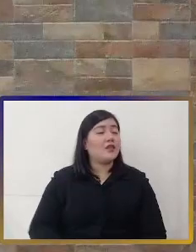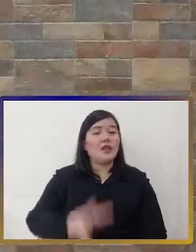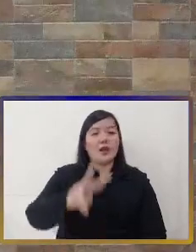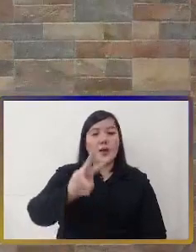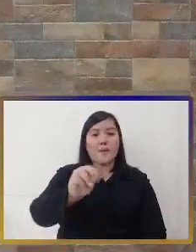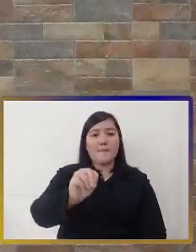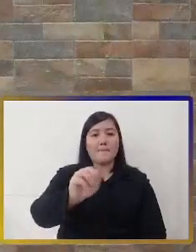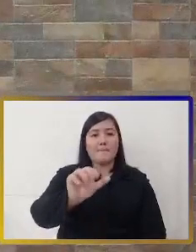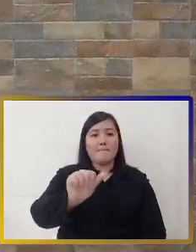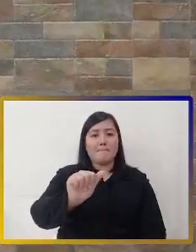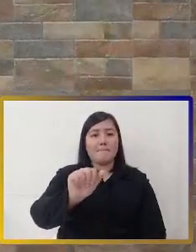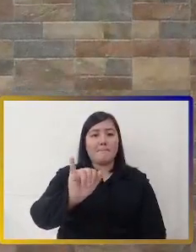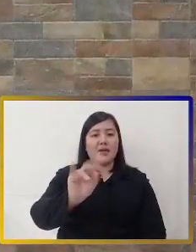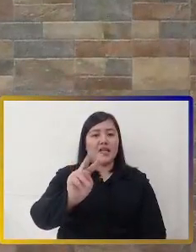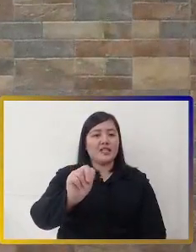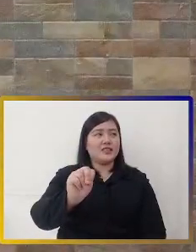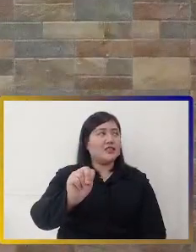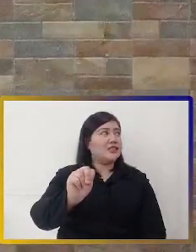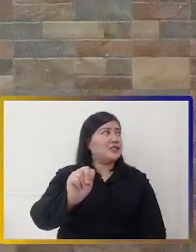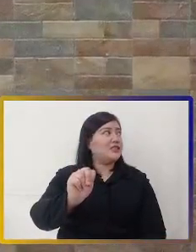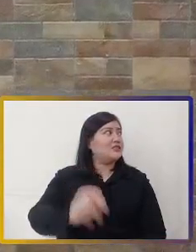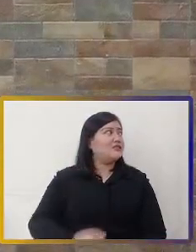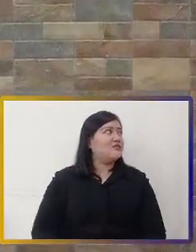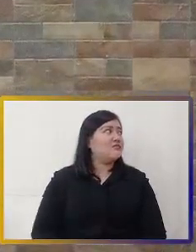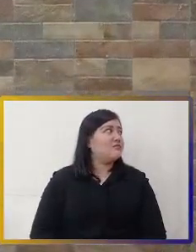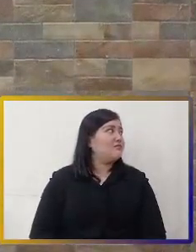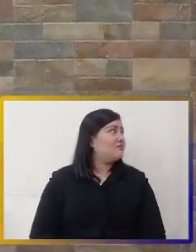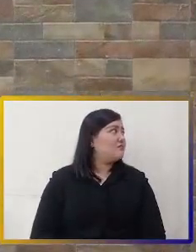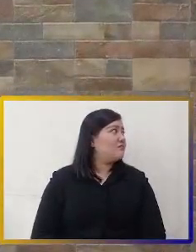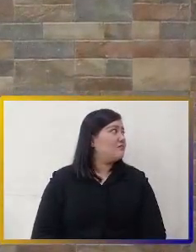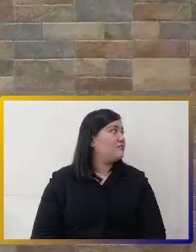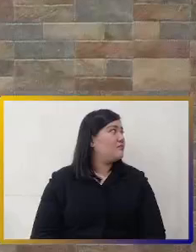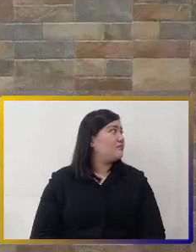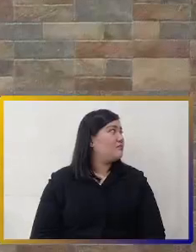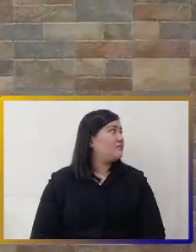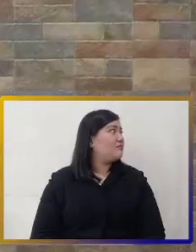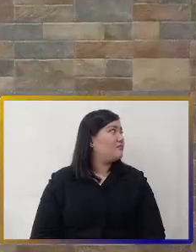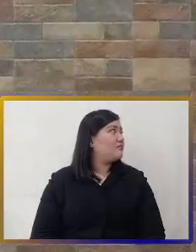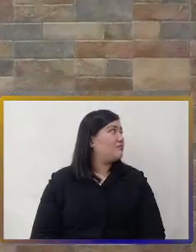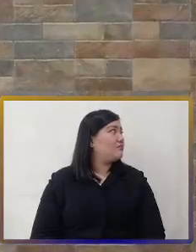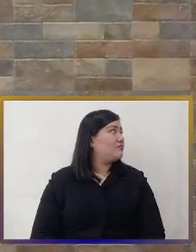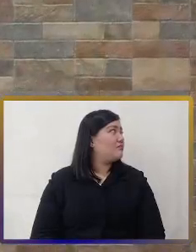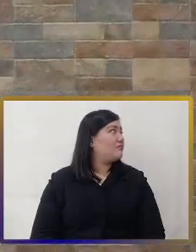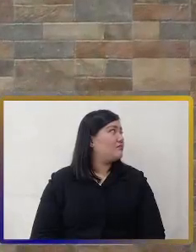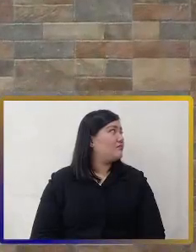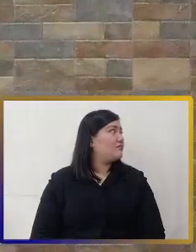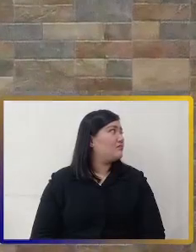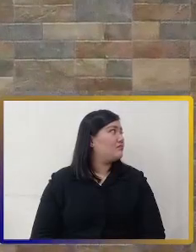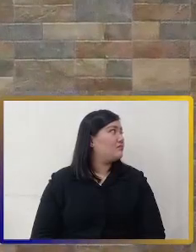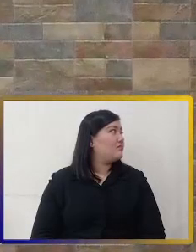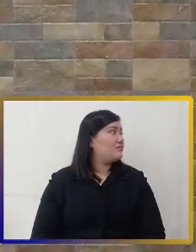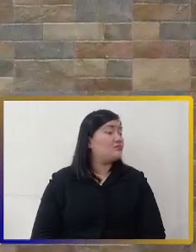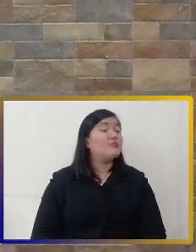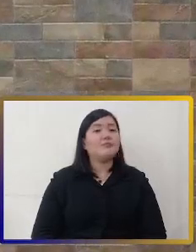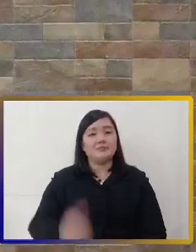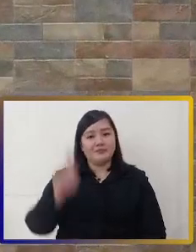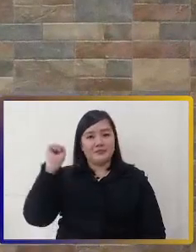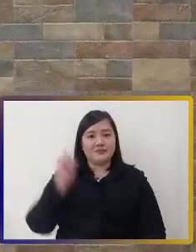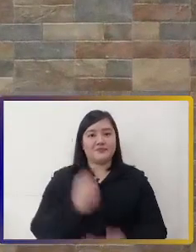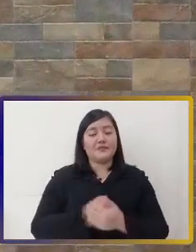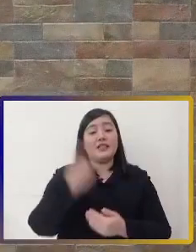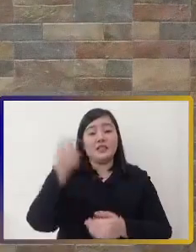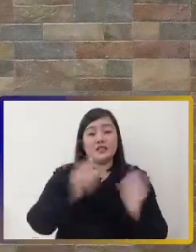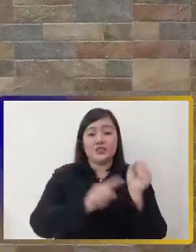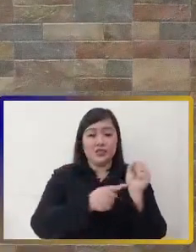nang gagaling ang ibang mga naging sanga na religious group sa panahon po natin ngayon. You see? Now, kung ibabalik